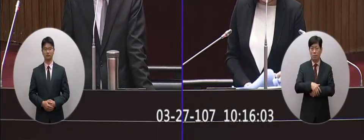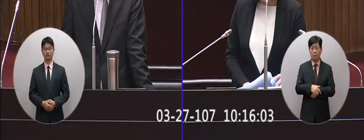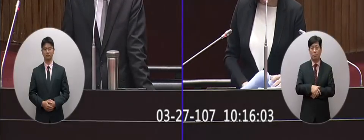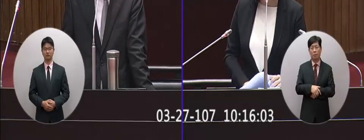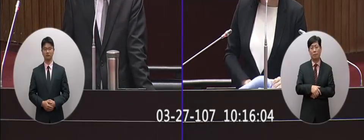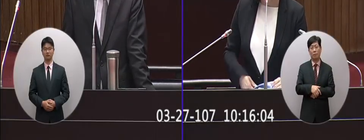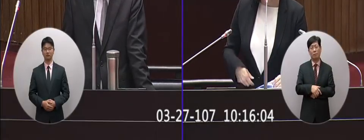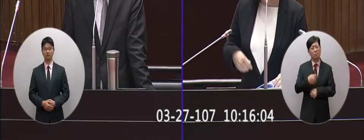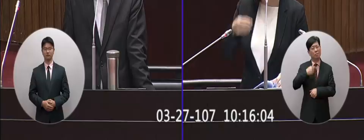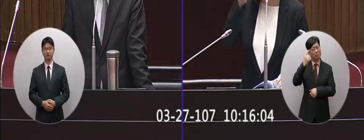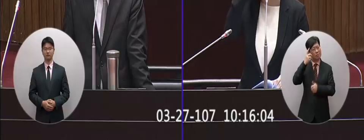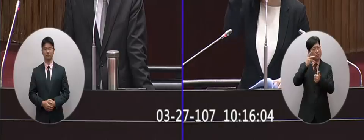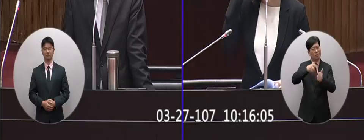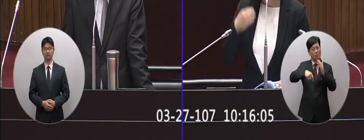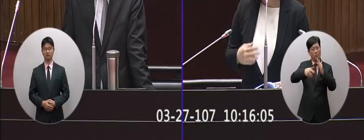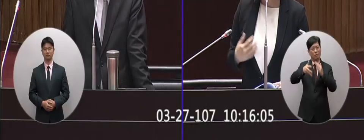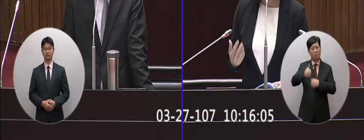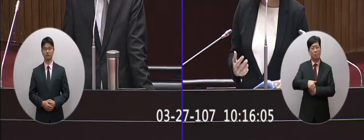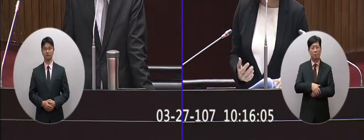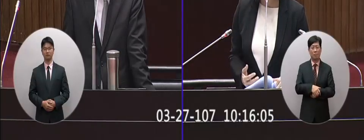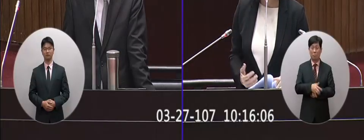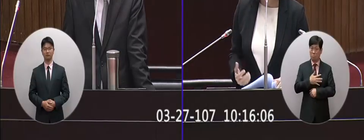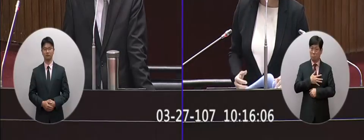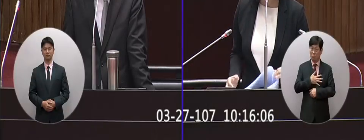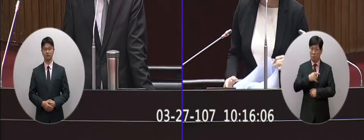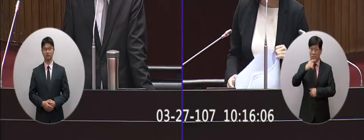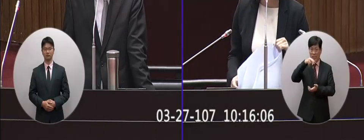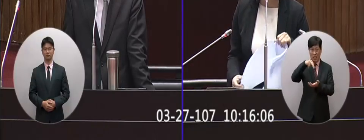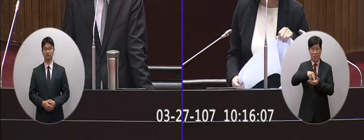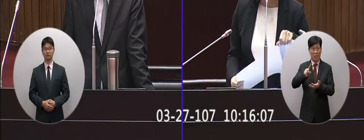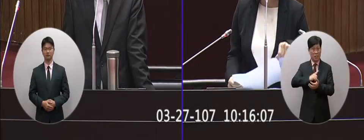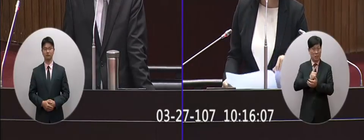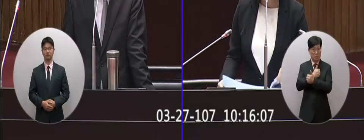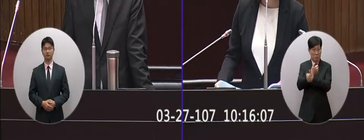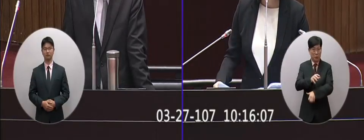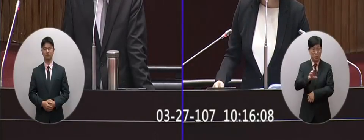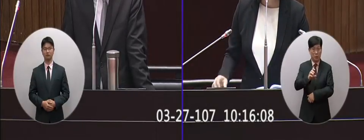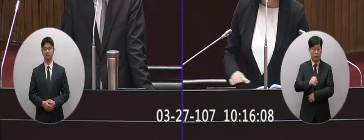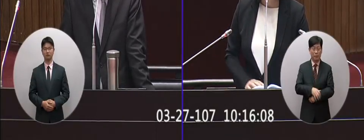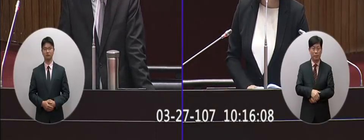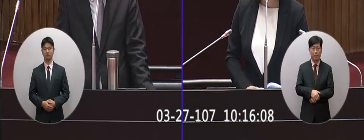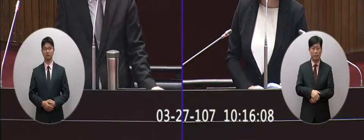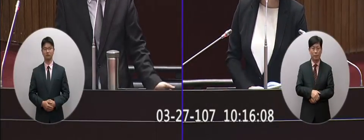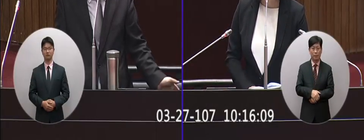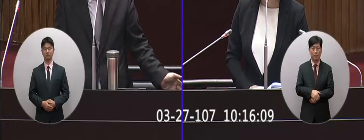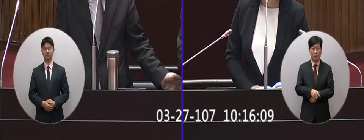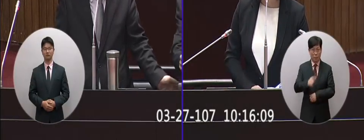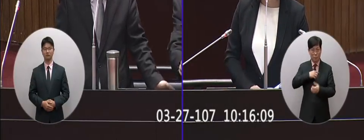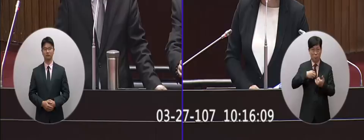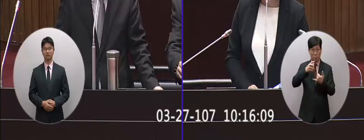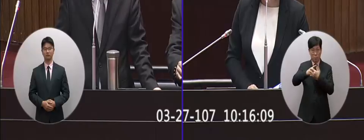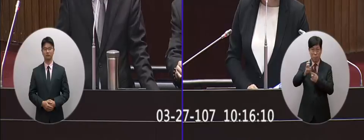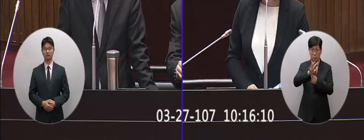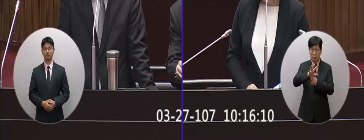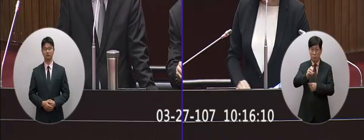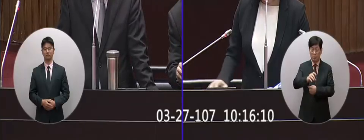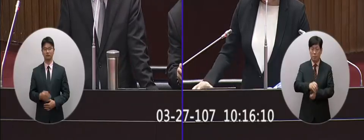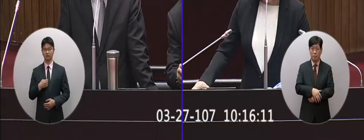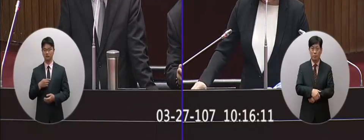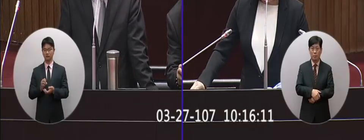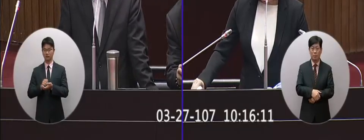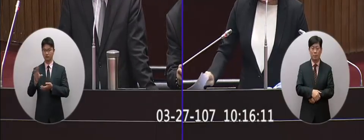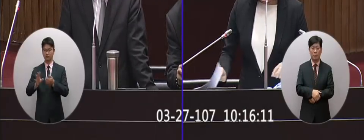我们想要请教一下院长，您知不知道日立有没有实际做过离岸风力的？ 我跟